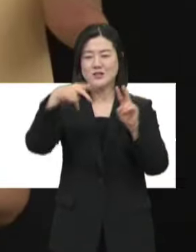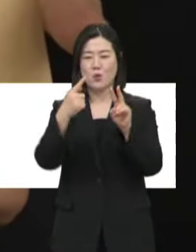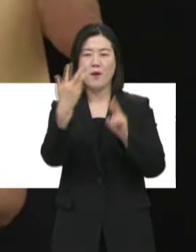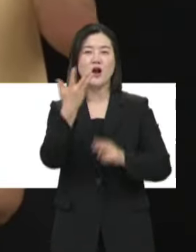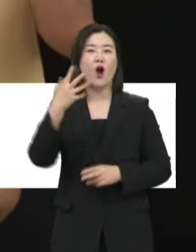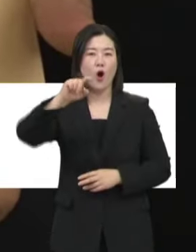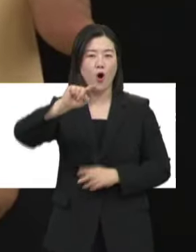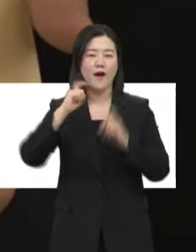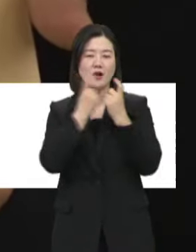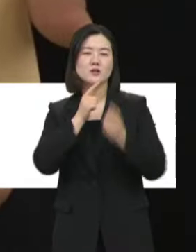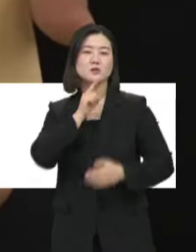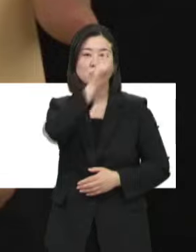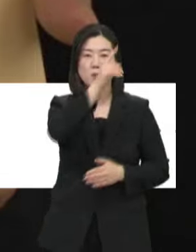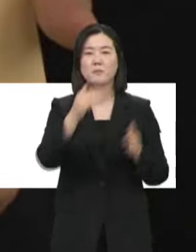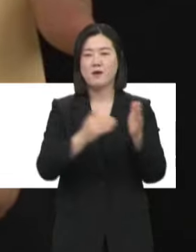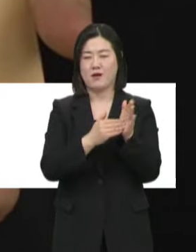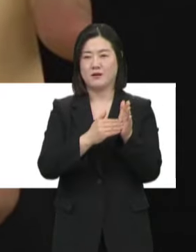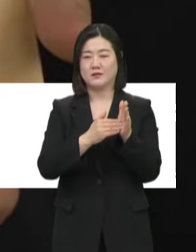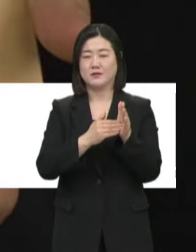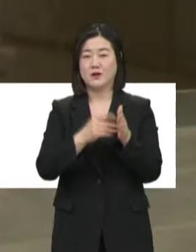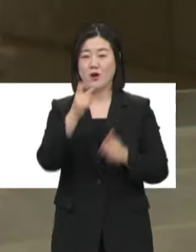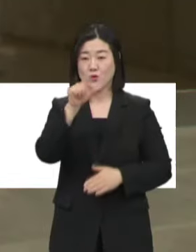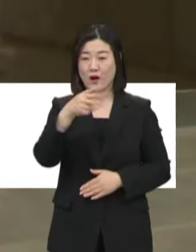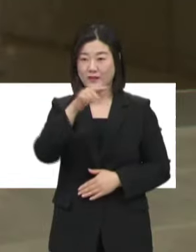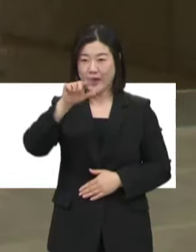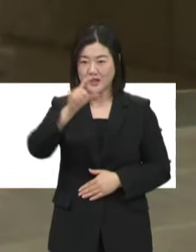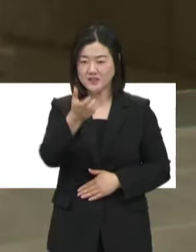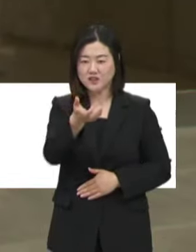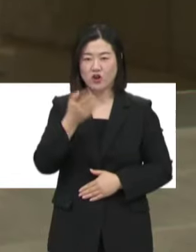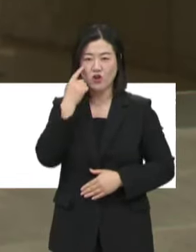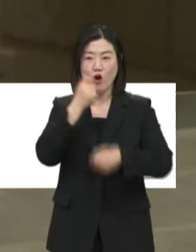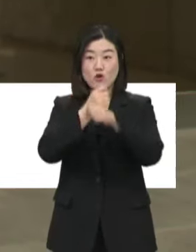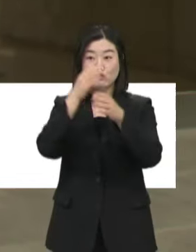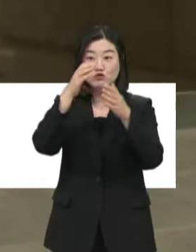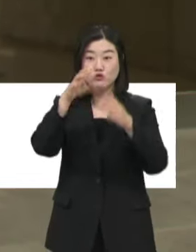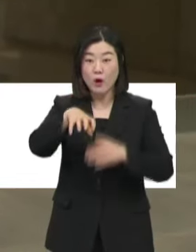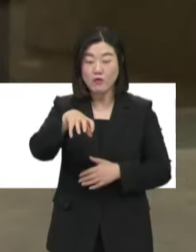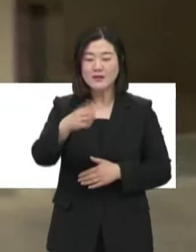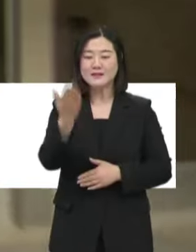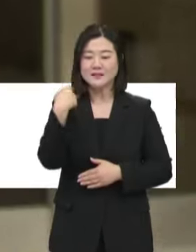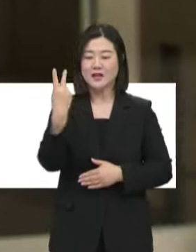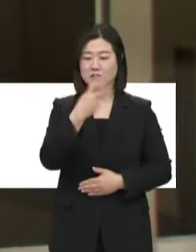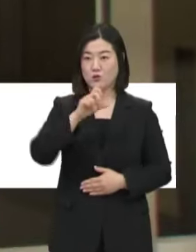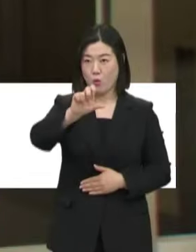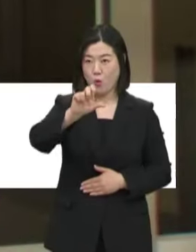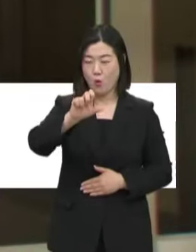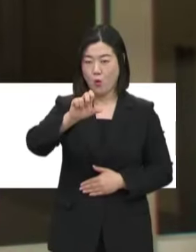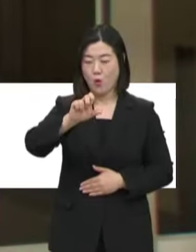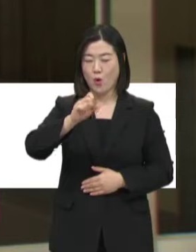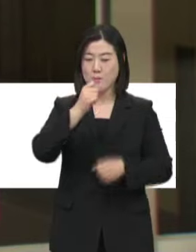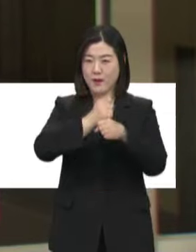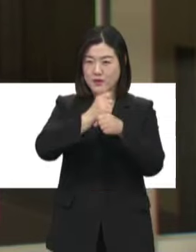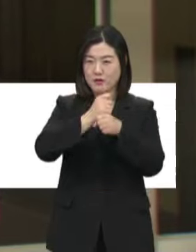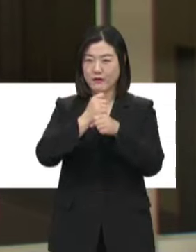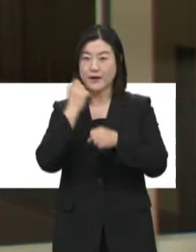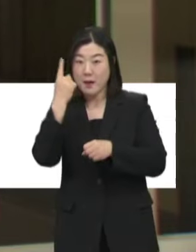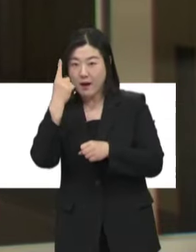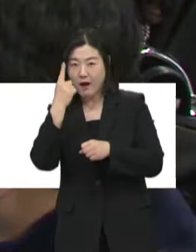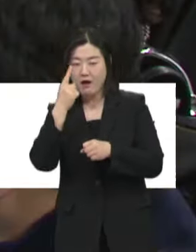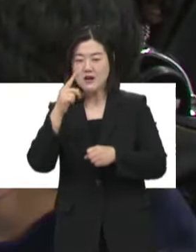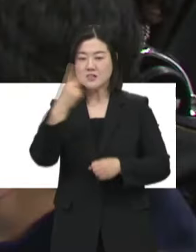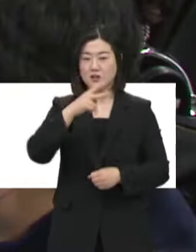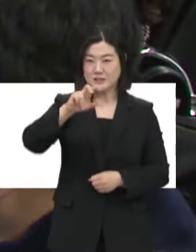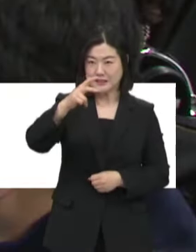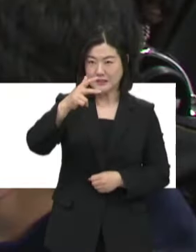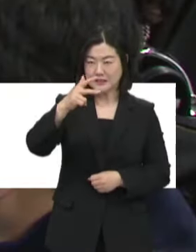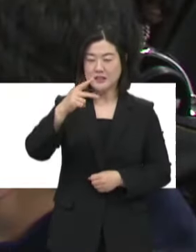8천억원의 민사 소송을 냈습니다 곽대근 ktn 전 연구원은 지난 2005년 개발의 착수해 2007년 전자